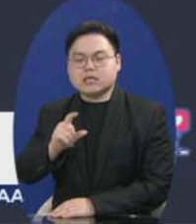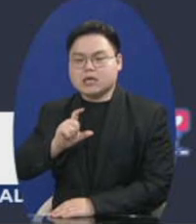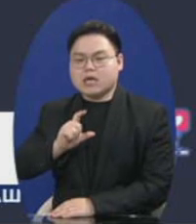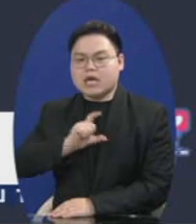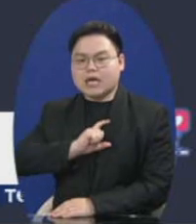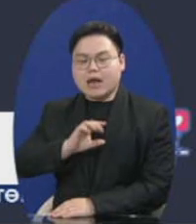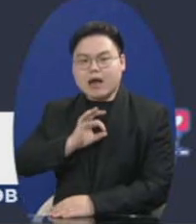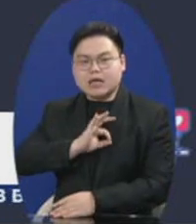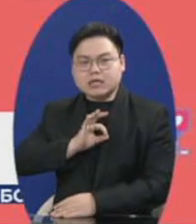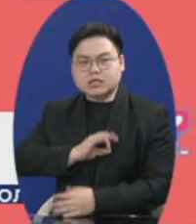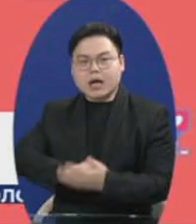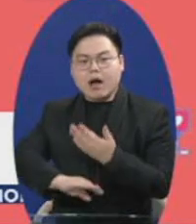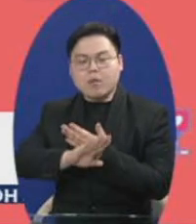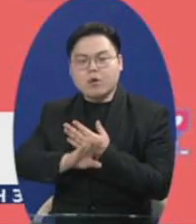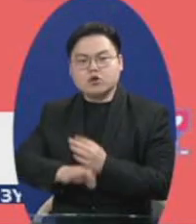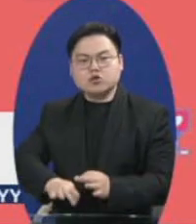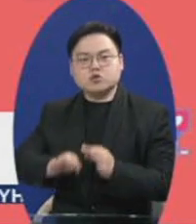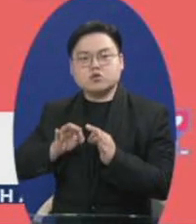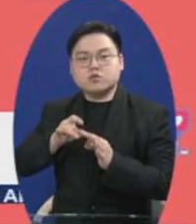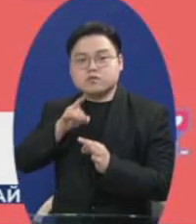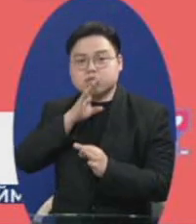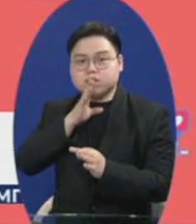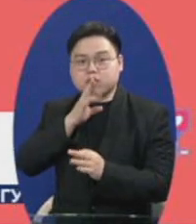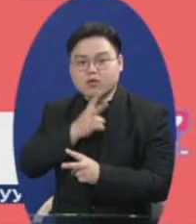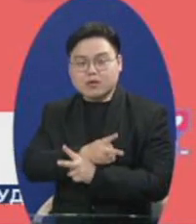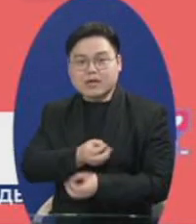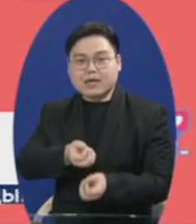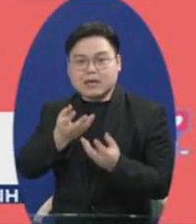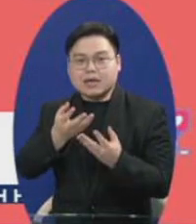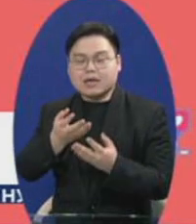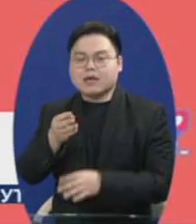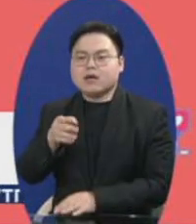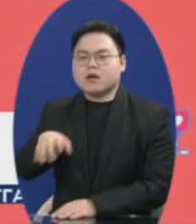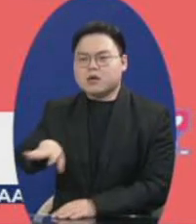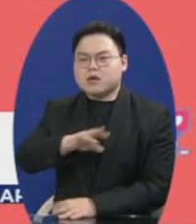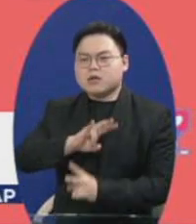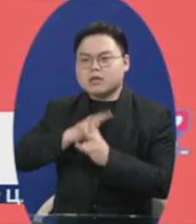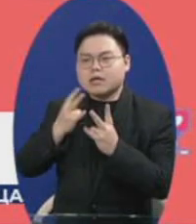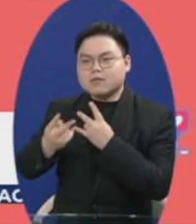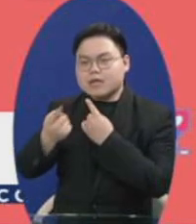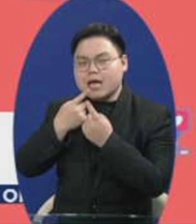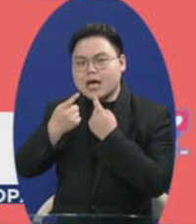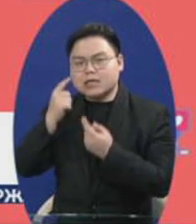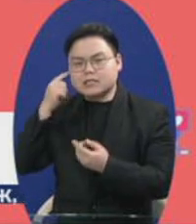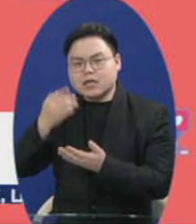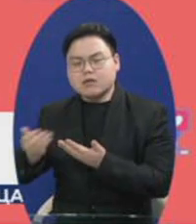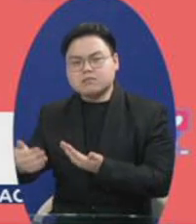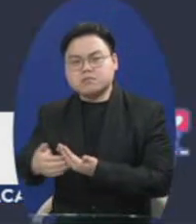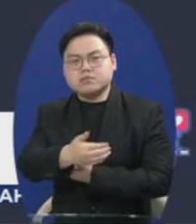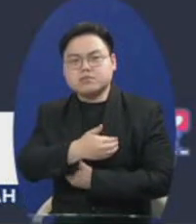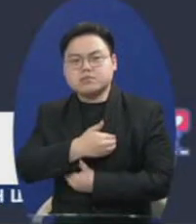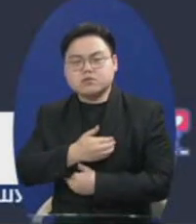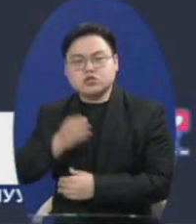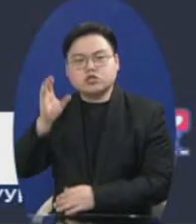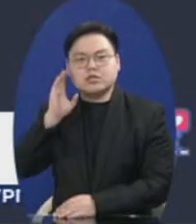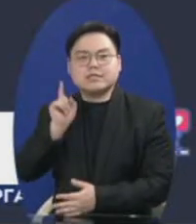байх, эрхцүү орчныг бүрдүүлэхдээ нийгмийн тодорхой хүрээнд хилцүүлэг өрнүүлж холбогдох талуудын